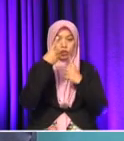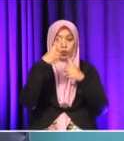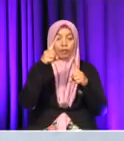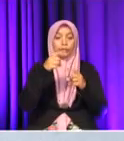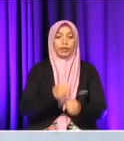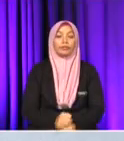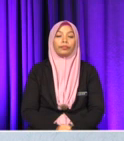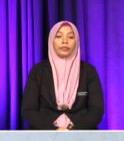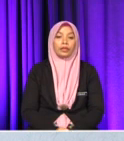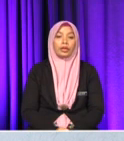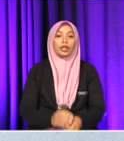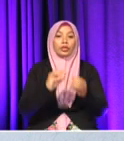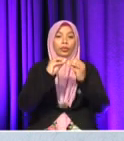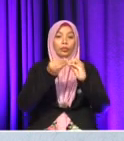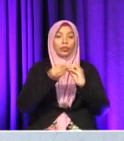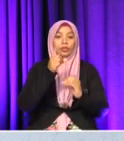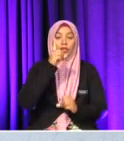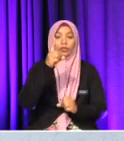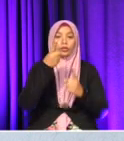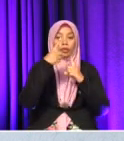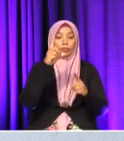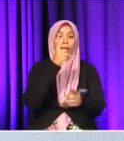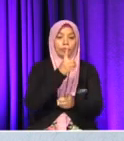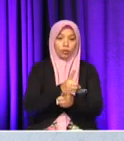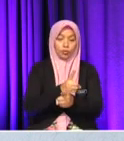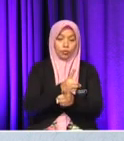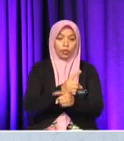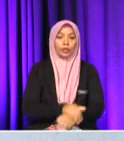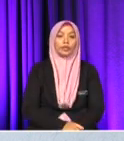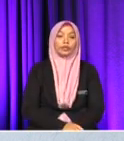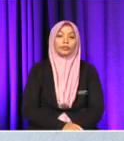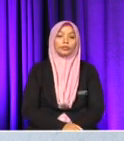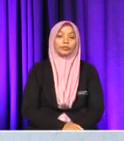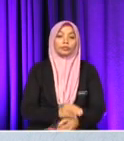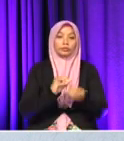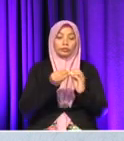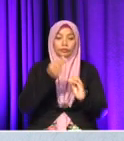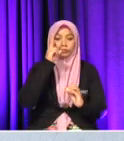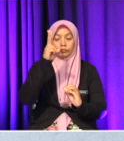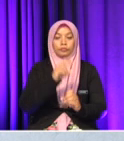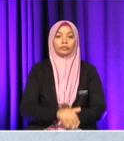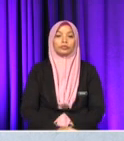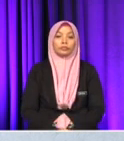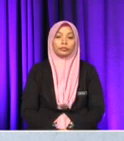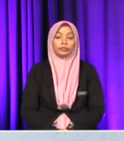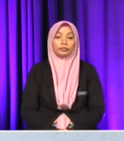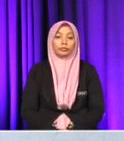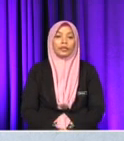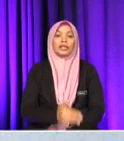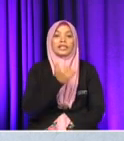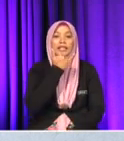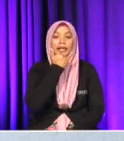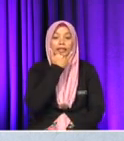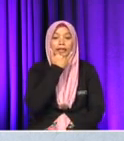meyakinkan pelanggan Oke betul oke mengurangkan cost jualan produk salah